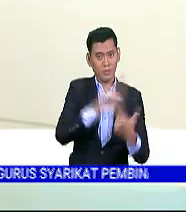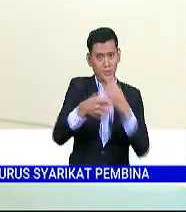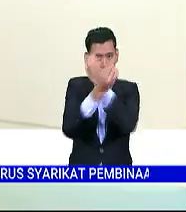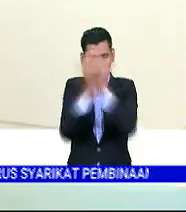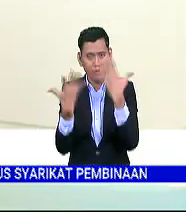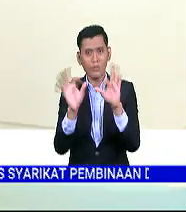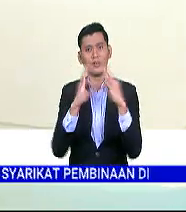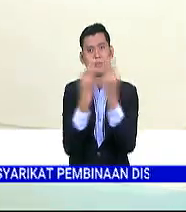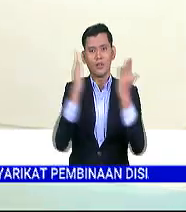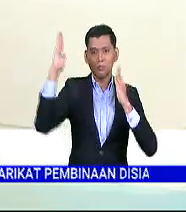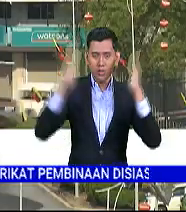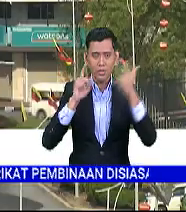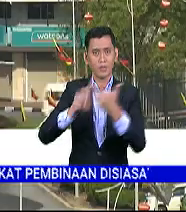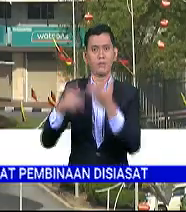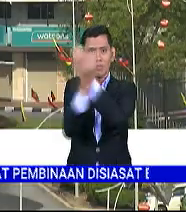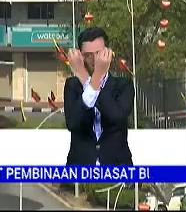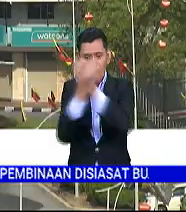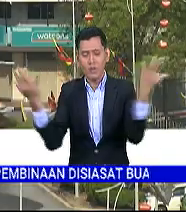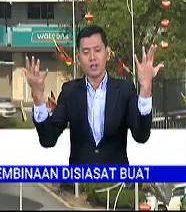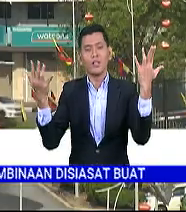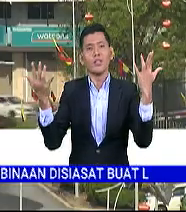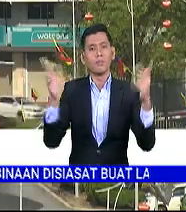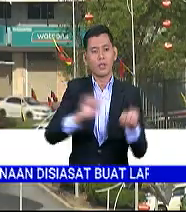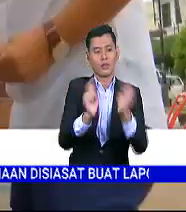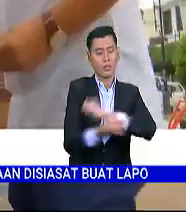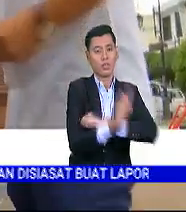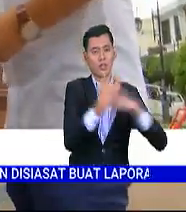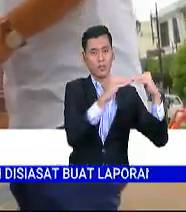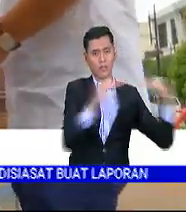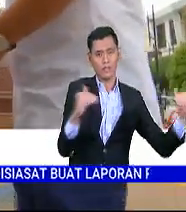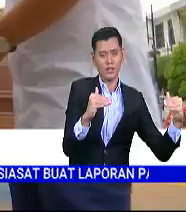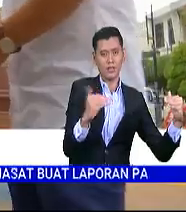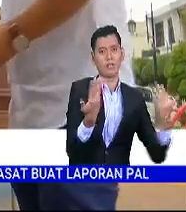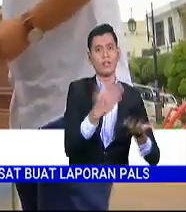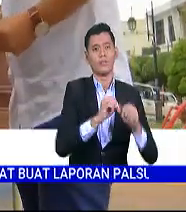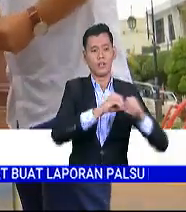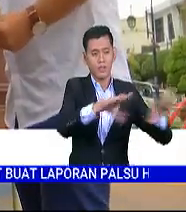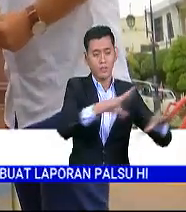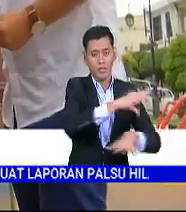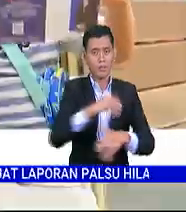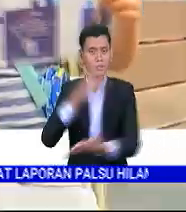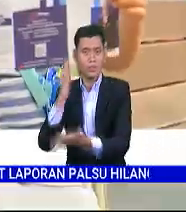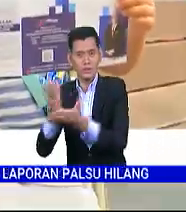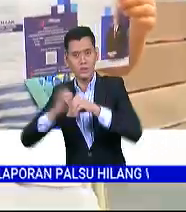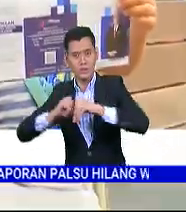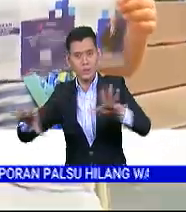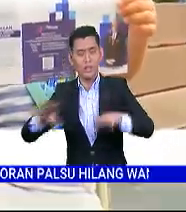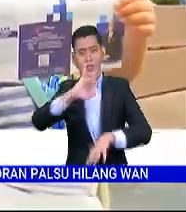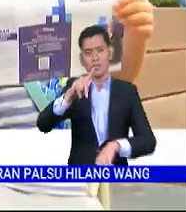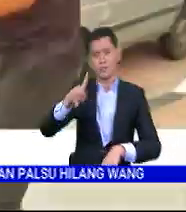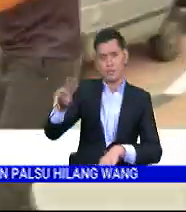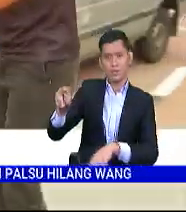hebahan keluarga Malaysia serta hebahan peralihan fasa pandemik kepada endemik. Tahun ini, Japin Labuan akan